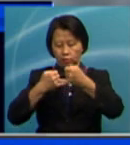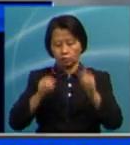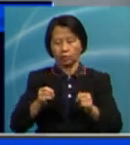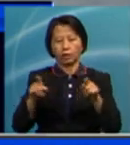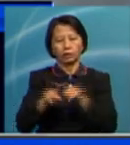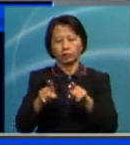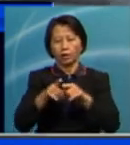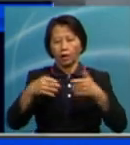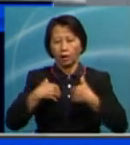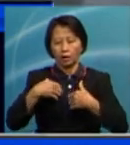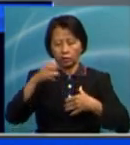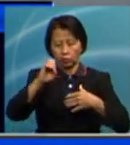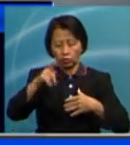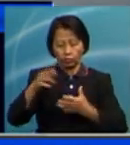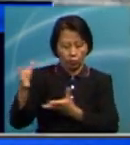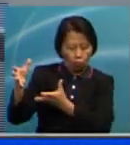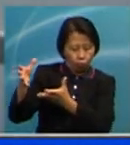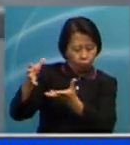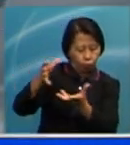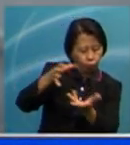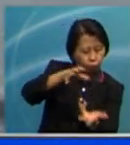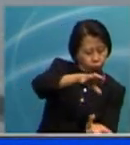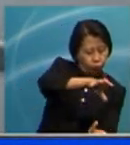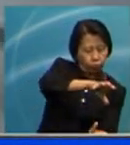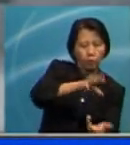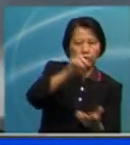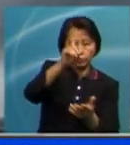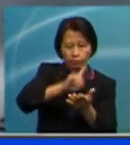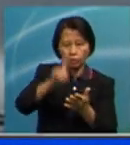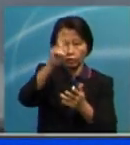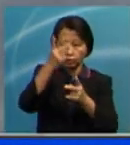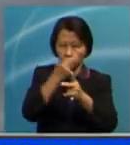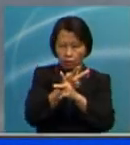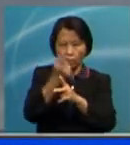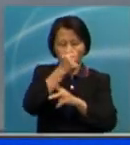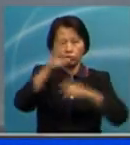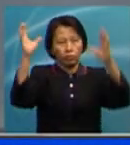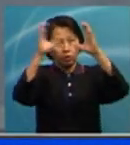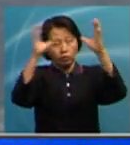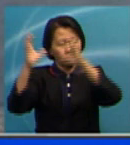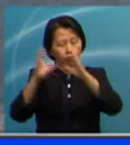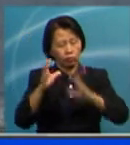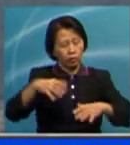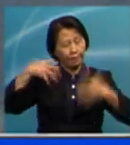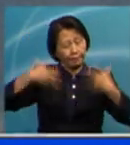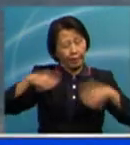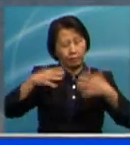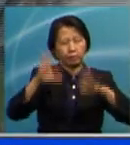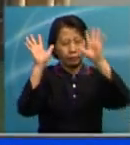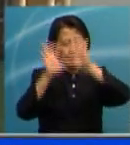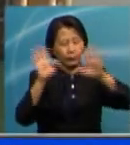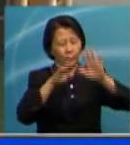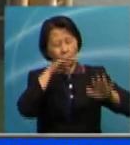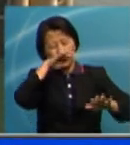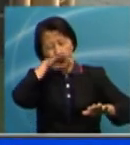juga turut mengadakan operasi pembenihan awan seminggu sekali ekoran cuaca panas dan berjerbu